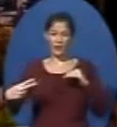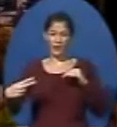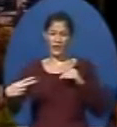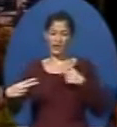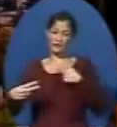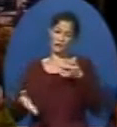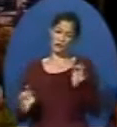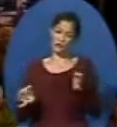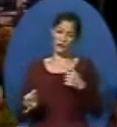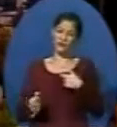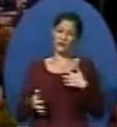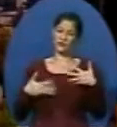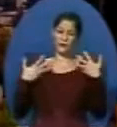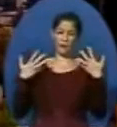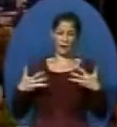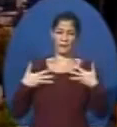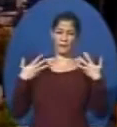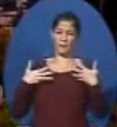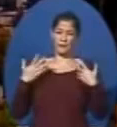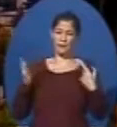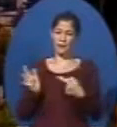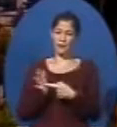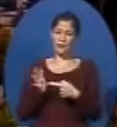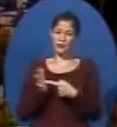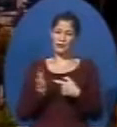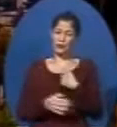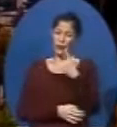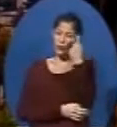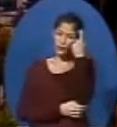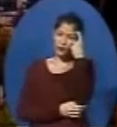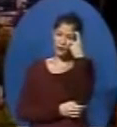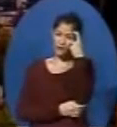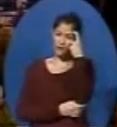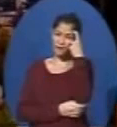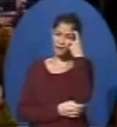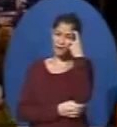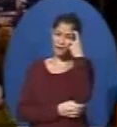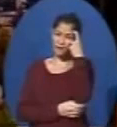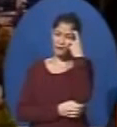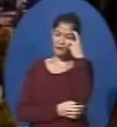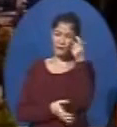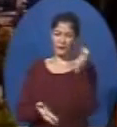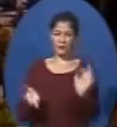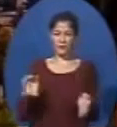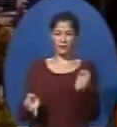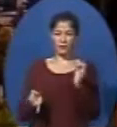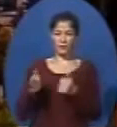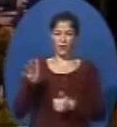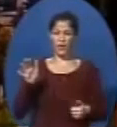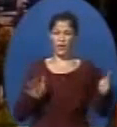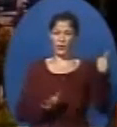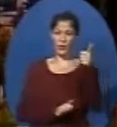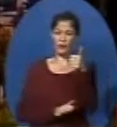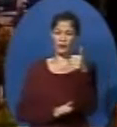אני שמח, מפני שאני חושב שבית המשפט